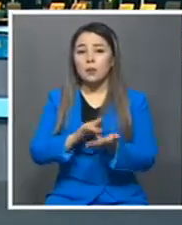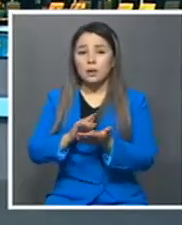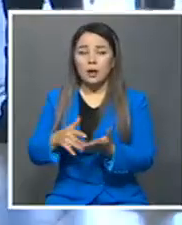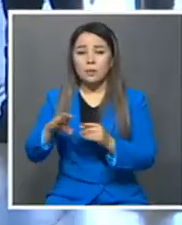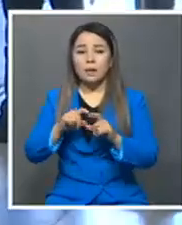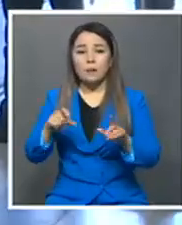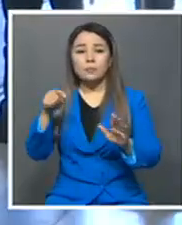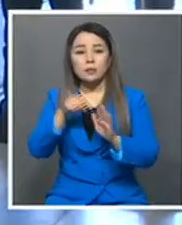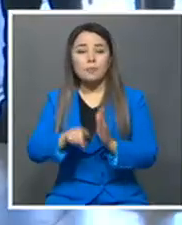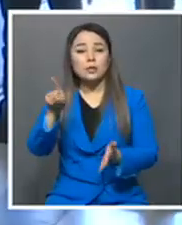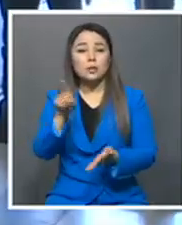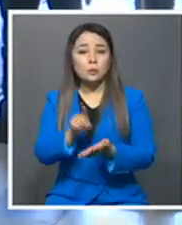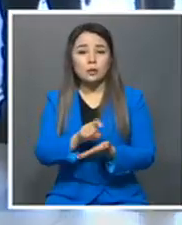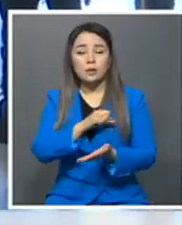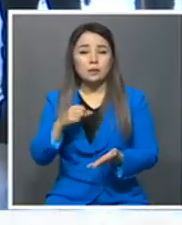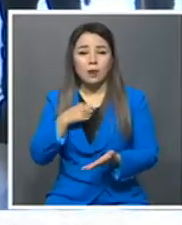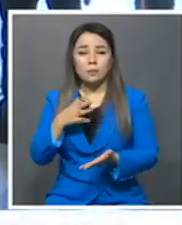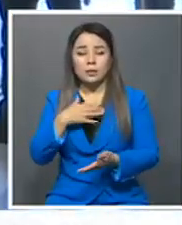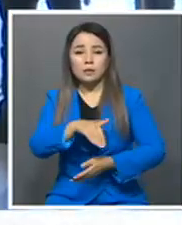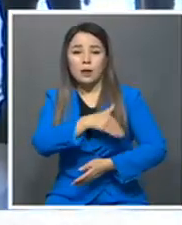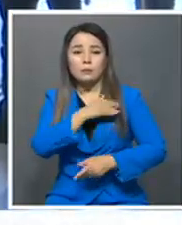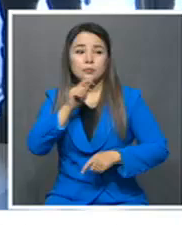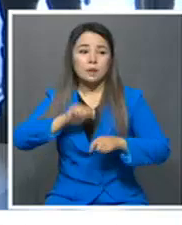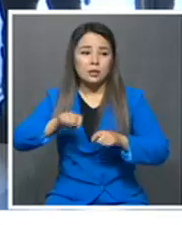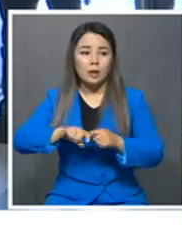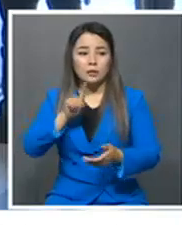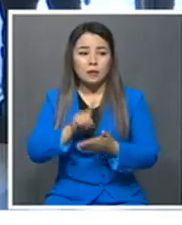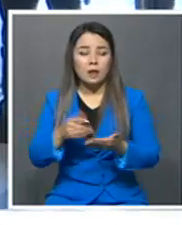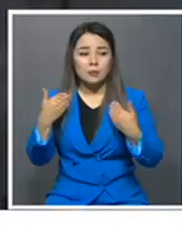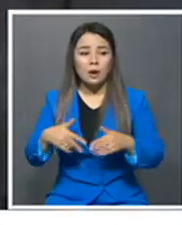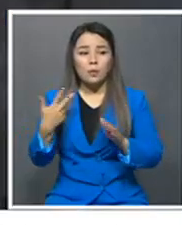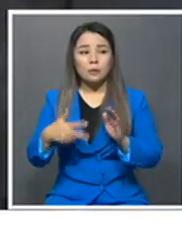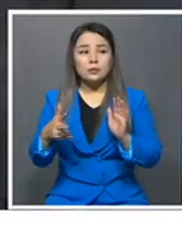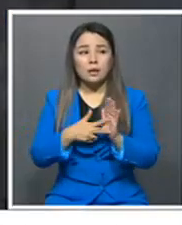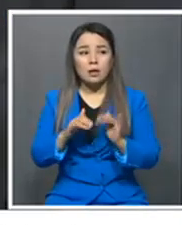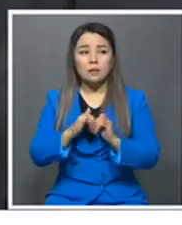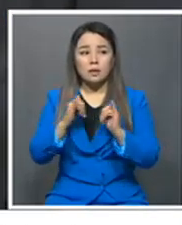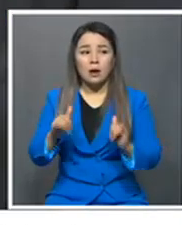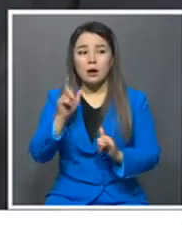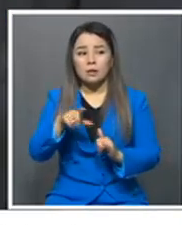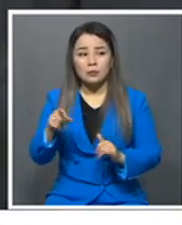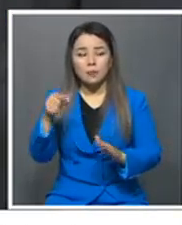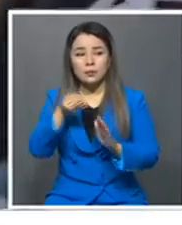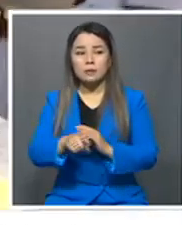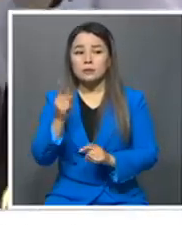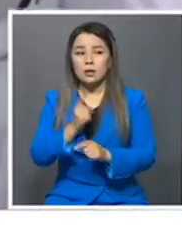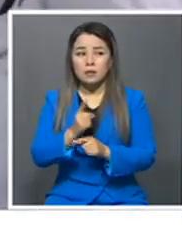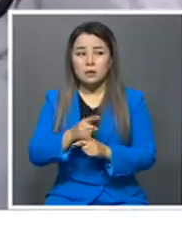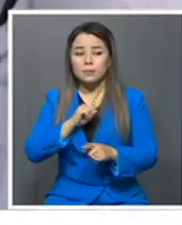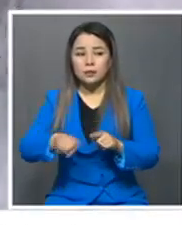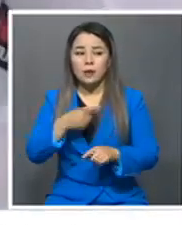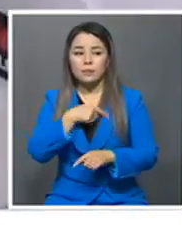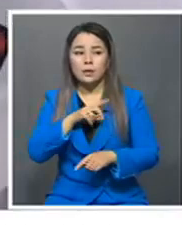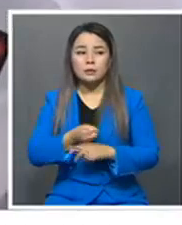ғимаратқа кірерде міндетті түрде ыстығы өлшенуі тиіс. Дене қызуы 38 градустан асқан адам ішке кіргізілмей бірден